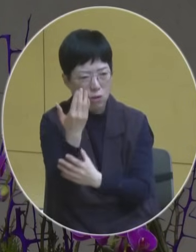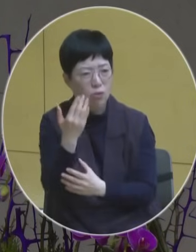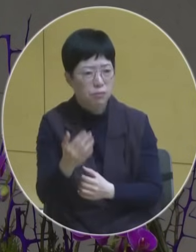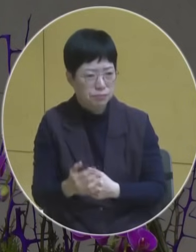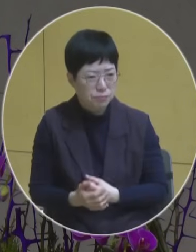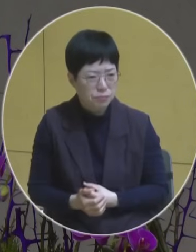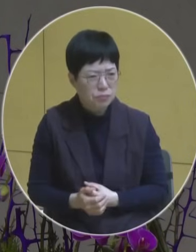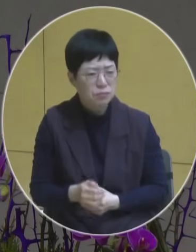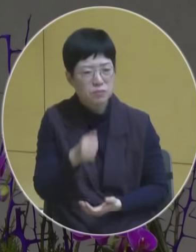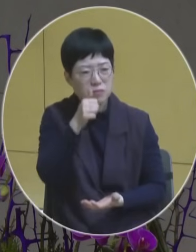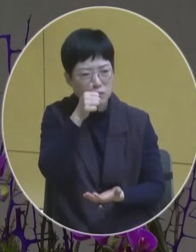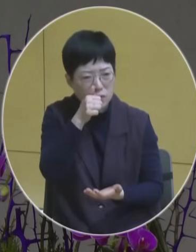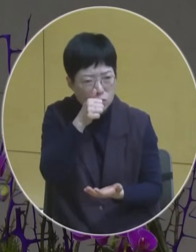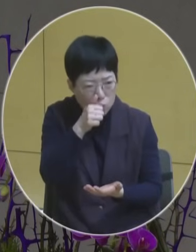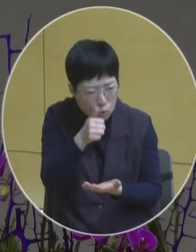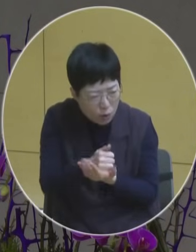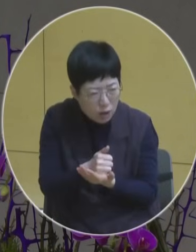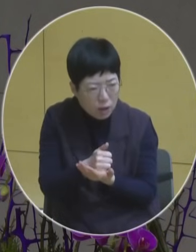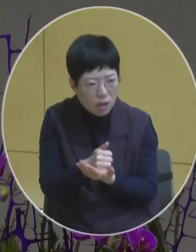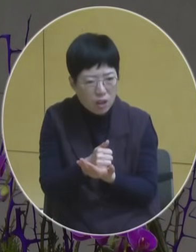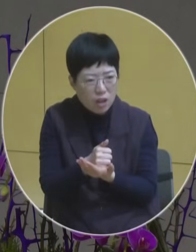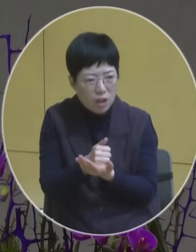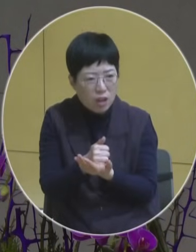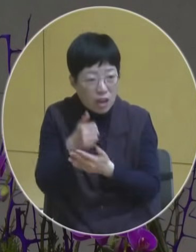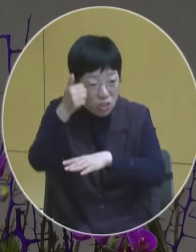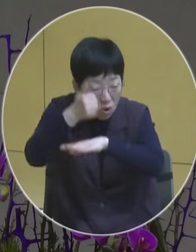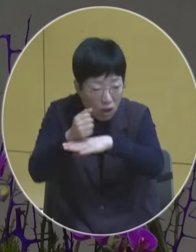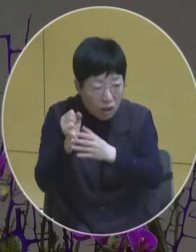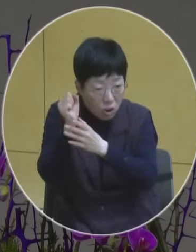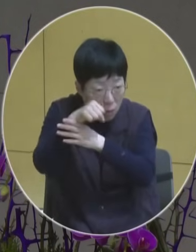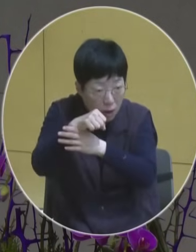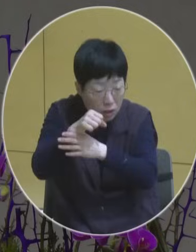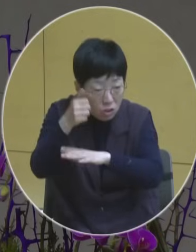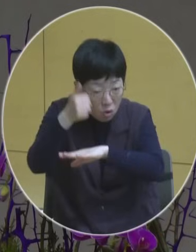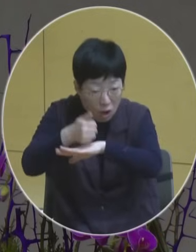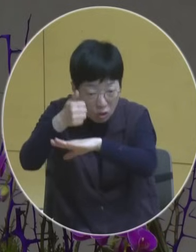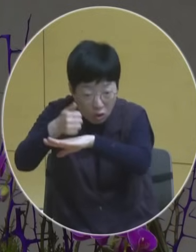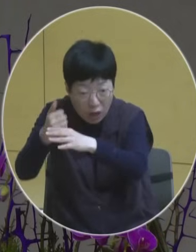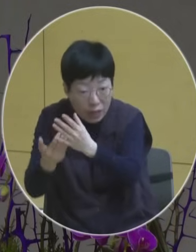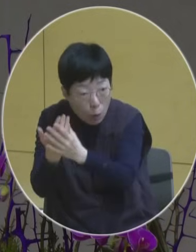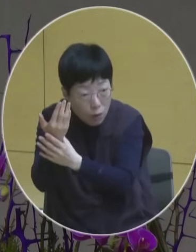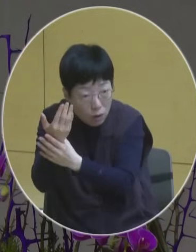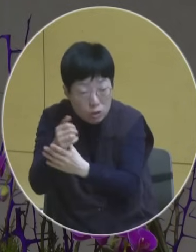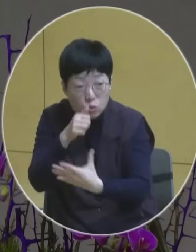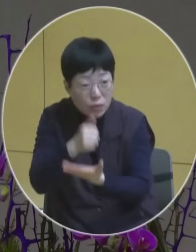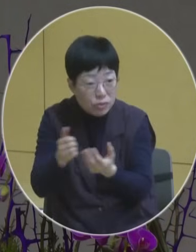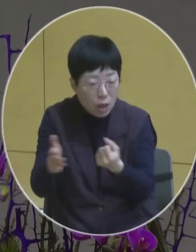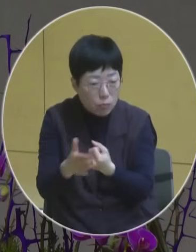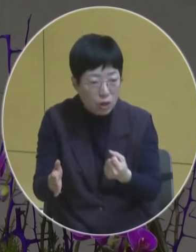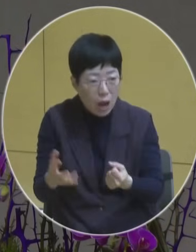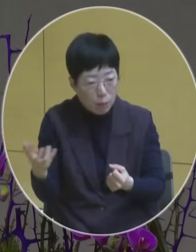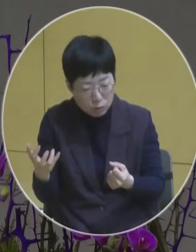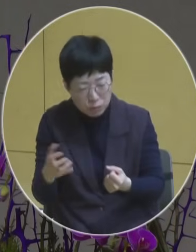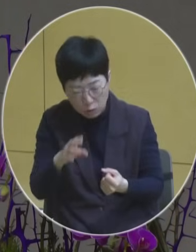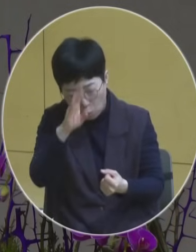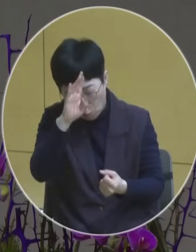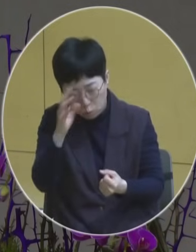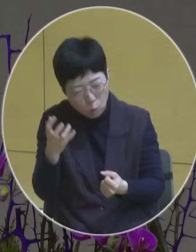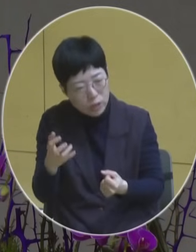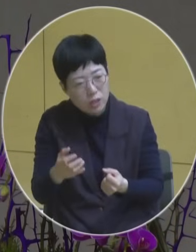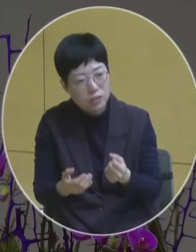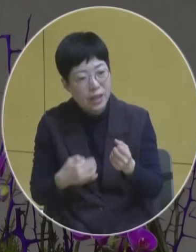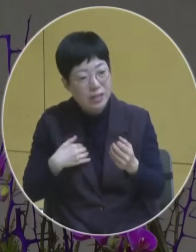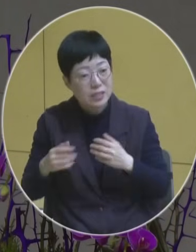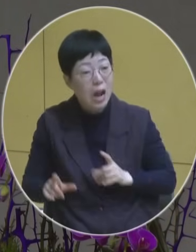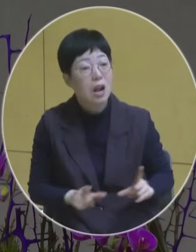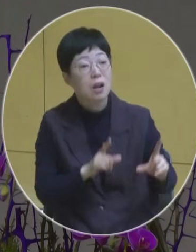시작하고, 죄의 과가 나오고, 죄의 열매가 나오기 시작하고, 죄의 결과들이 나오기 시작하면서 죄로 인해서 아픔과 고통이라는 것이 우리의